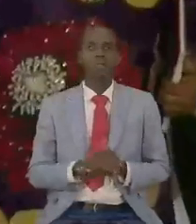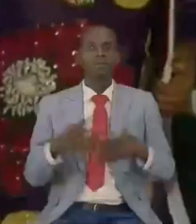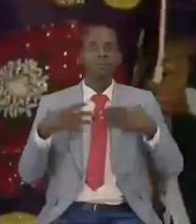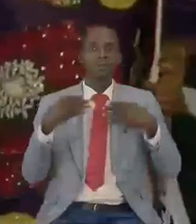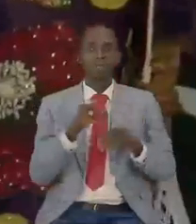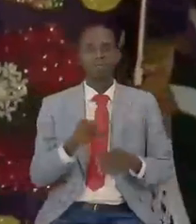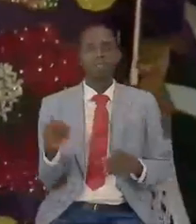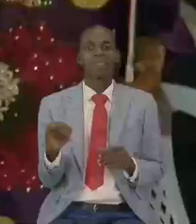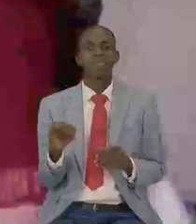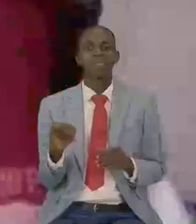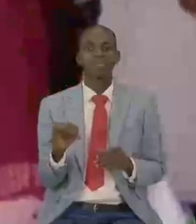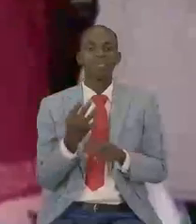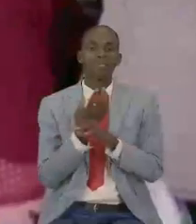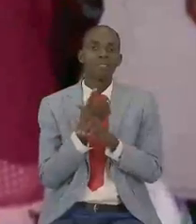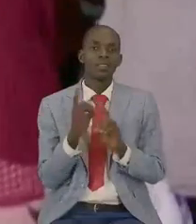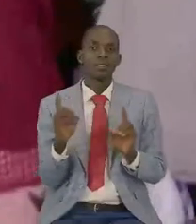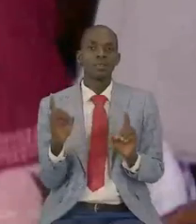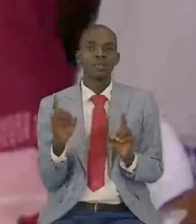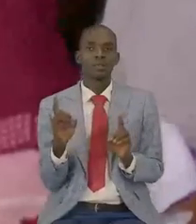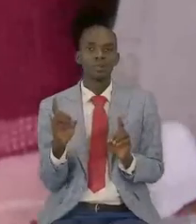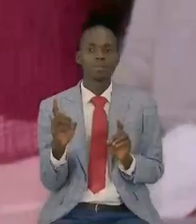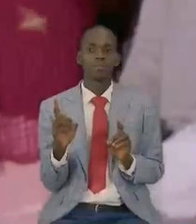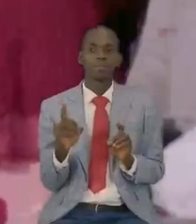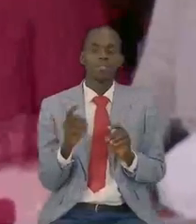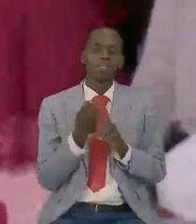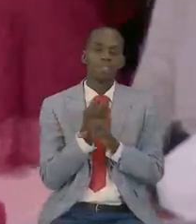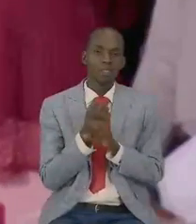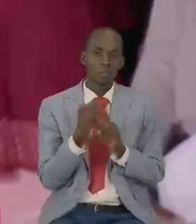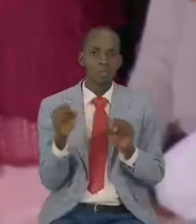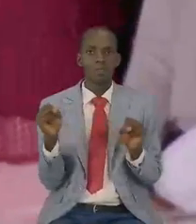Guérison. Délivrance. Salut.